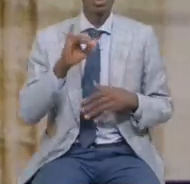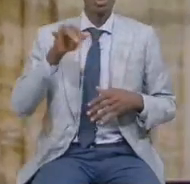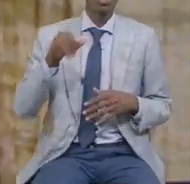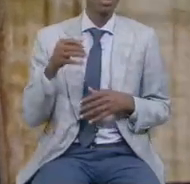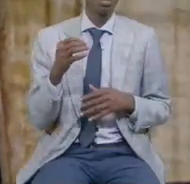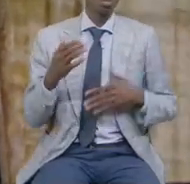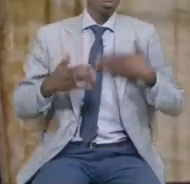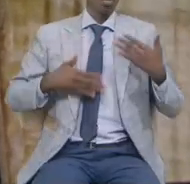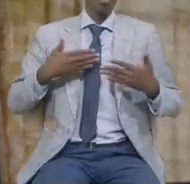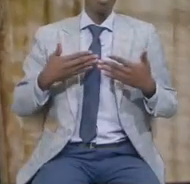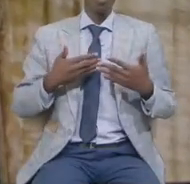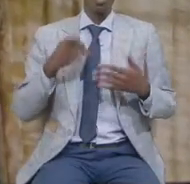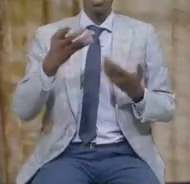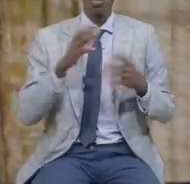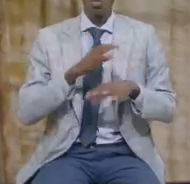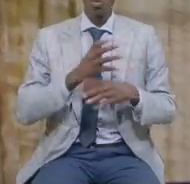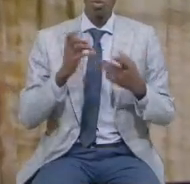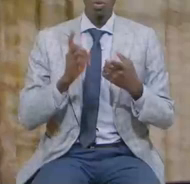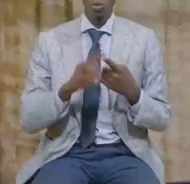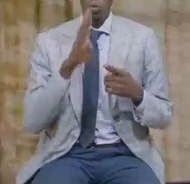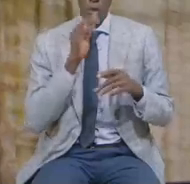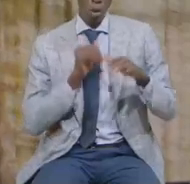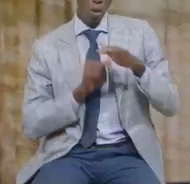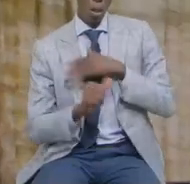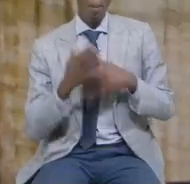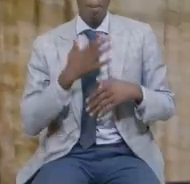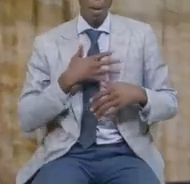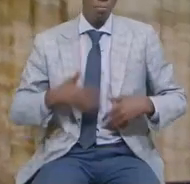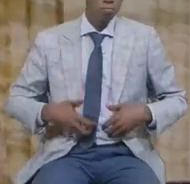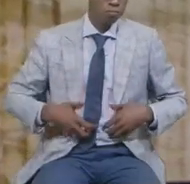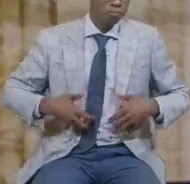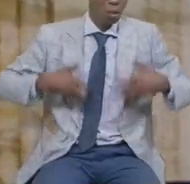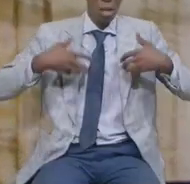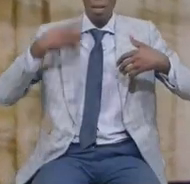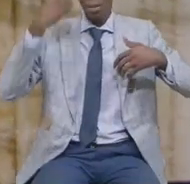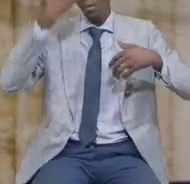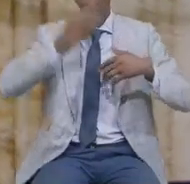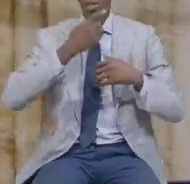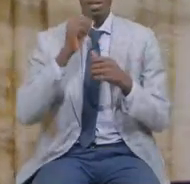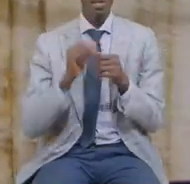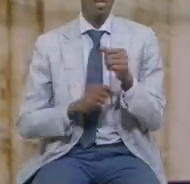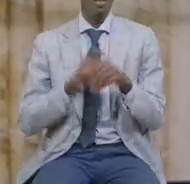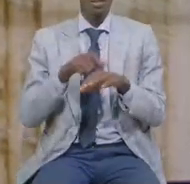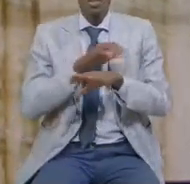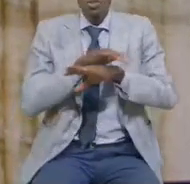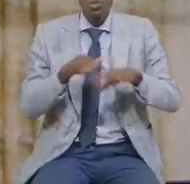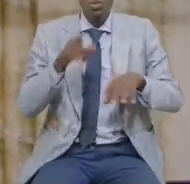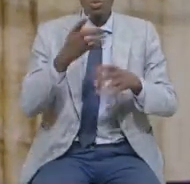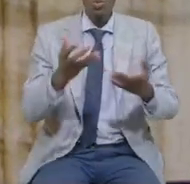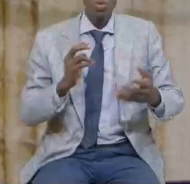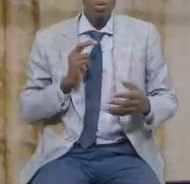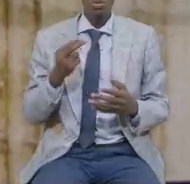mais ne voulez-vous pas être sous ma furie, sous ma colère? Est-ce que vous ne voulez pas,